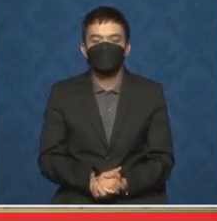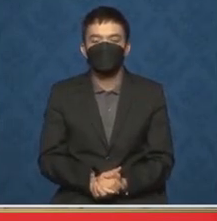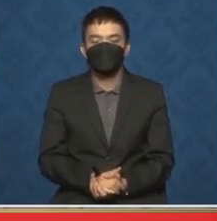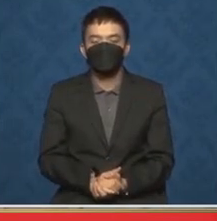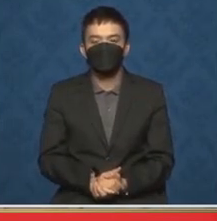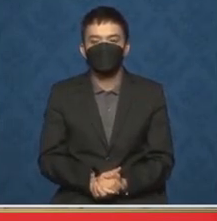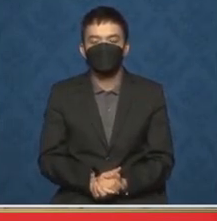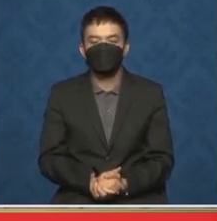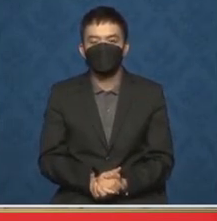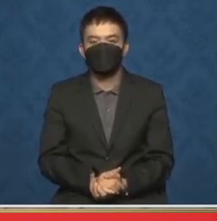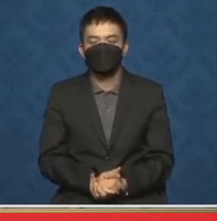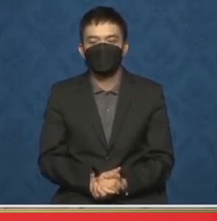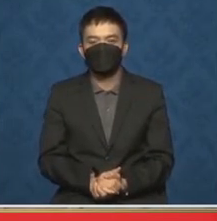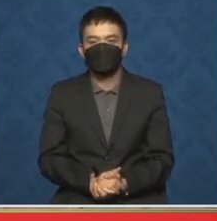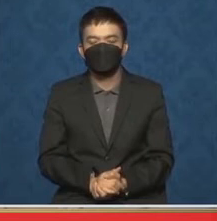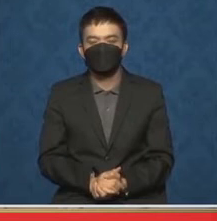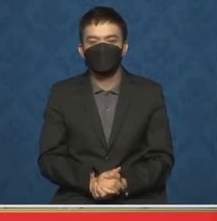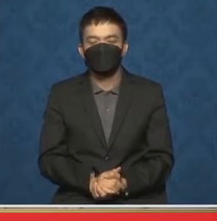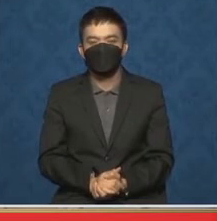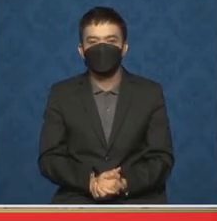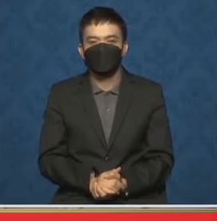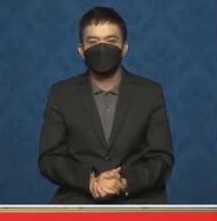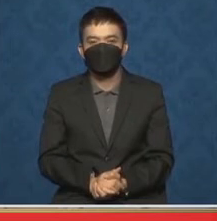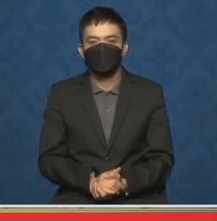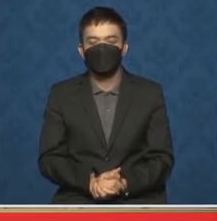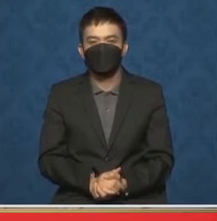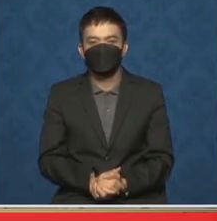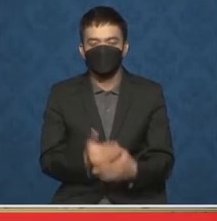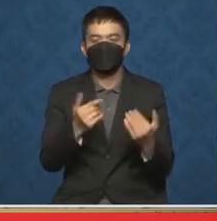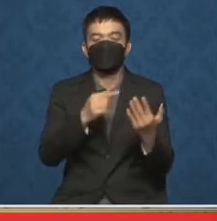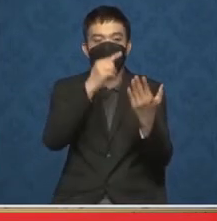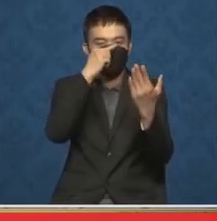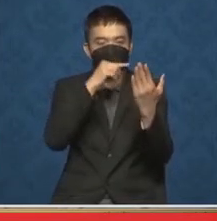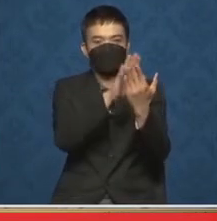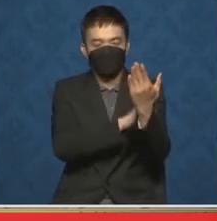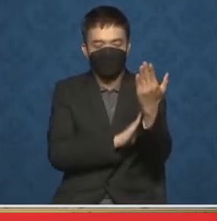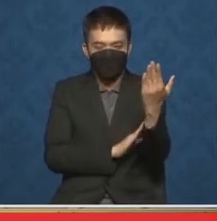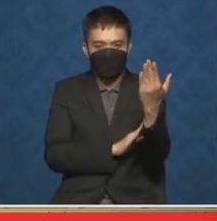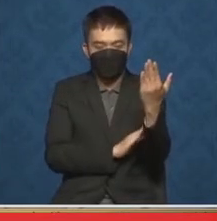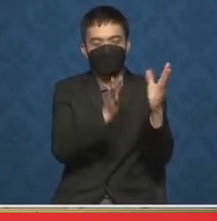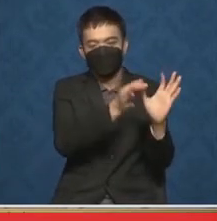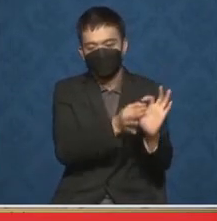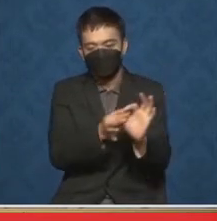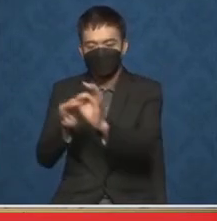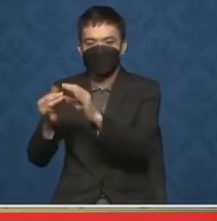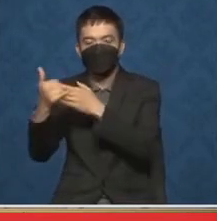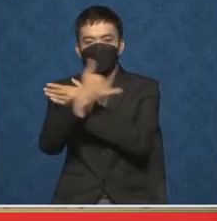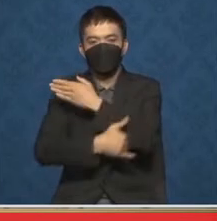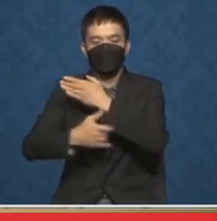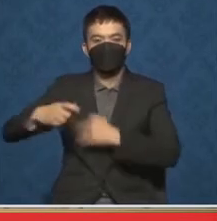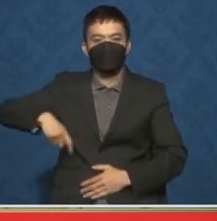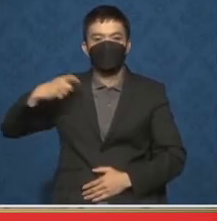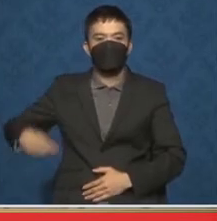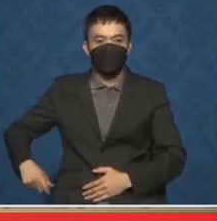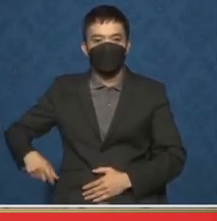วสตาณาที่พิเศษเช่นี้ของไทยต่อเมียมาและโยเฉพาะต่สนาหารณเมยนมาทำ